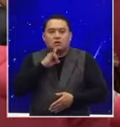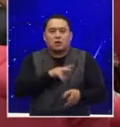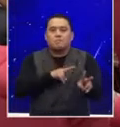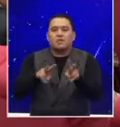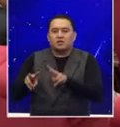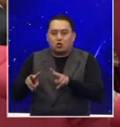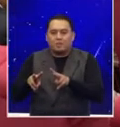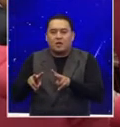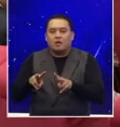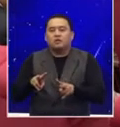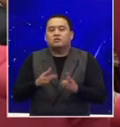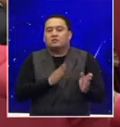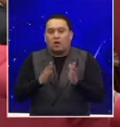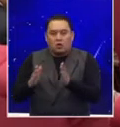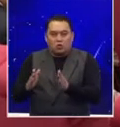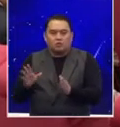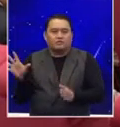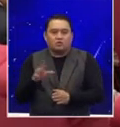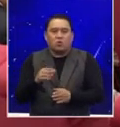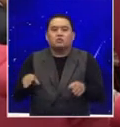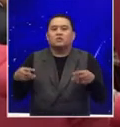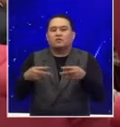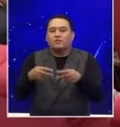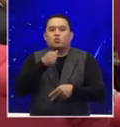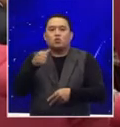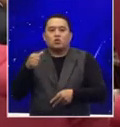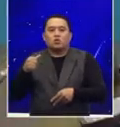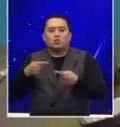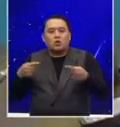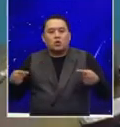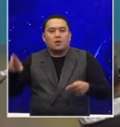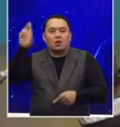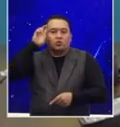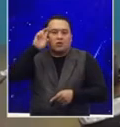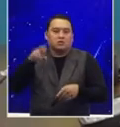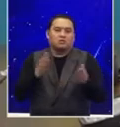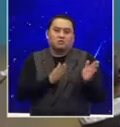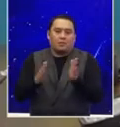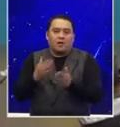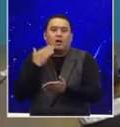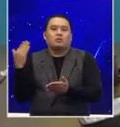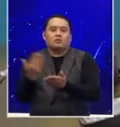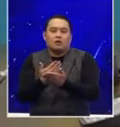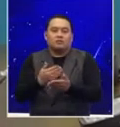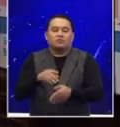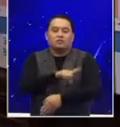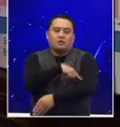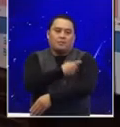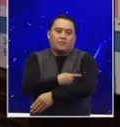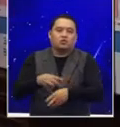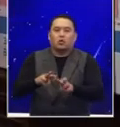под контролем. Об этом говорят цифры. В сравнении с другими странами положение остается стабильным, доложил Алексей.